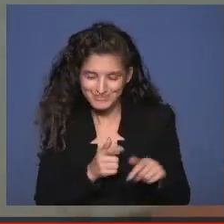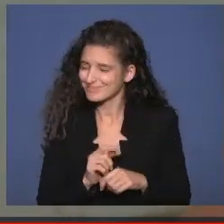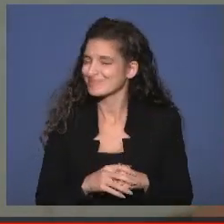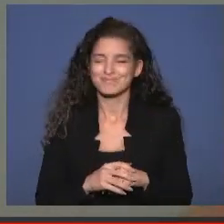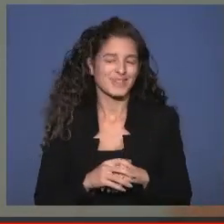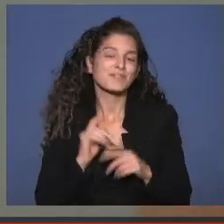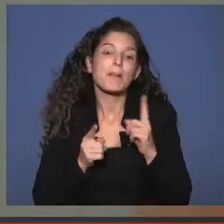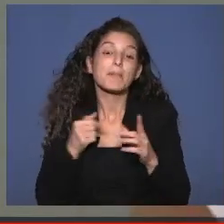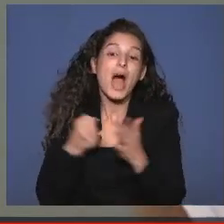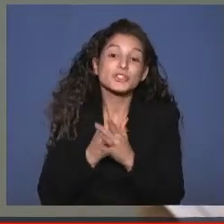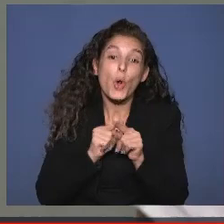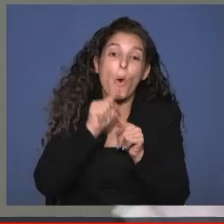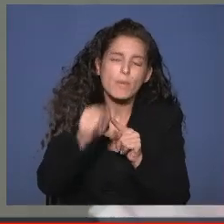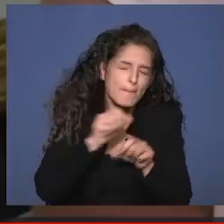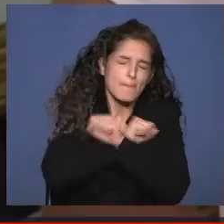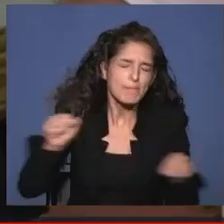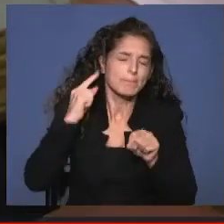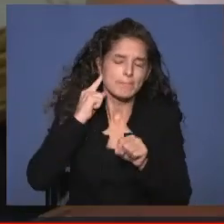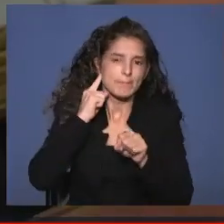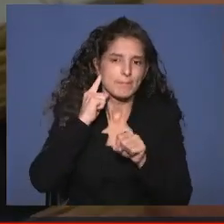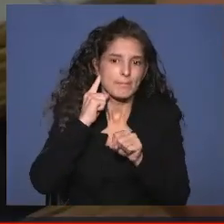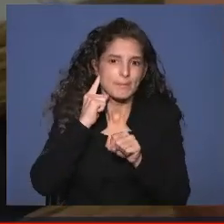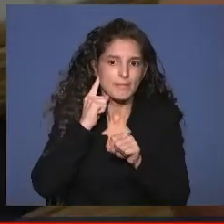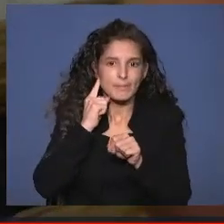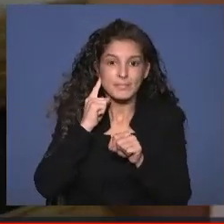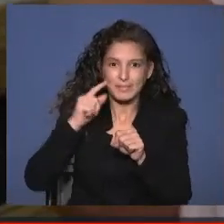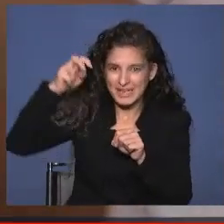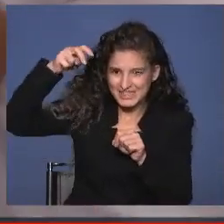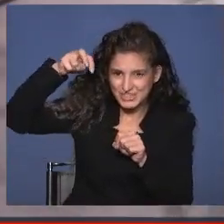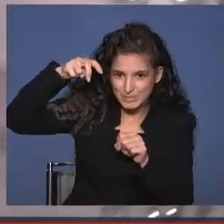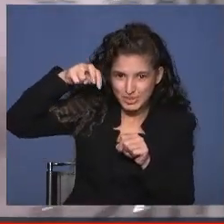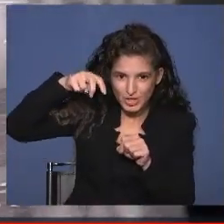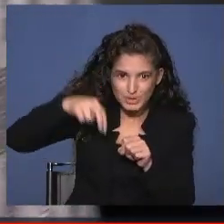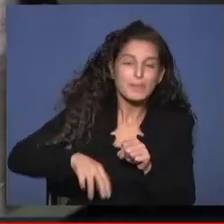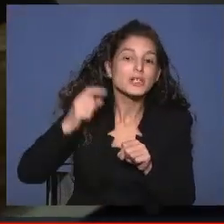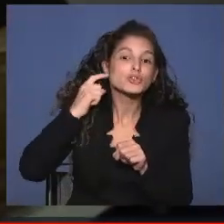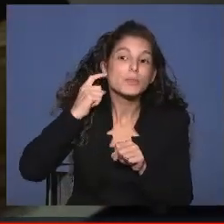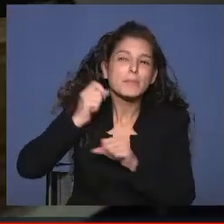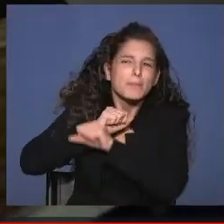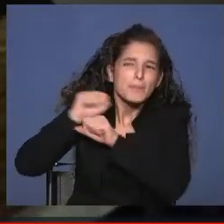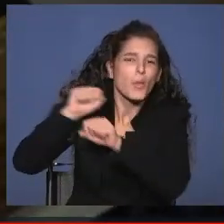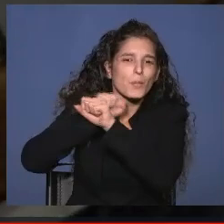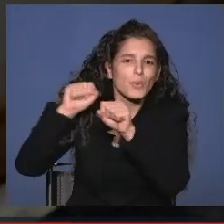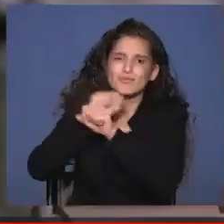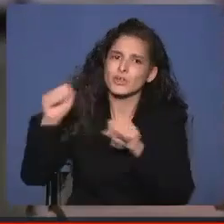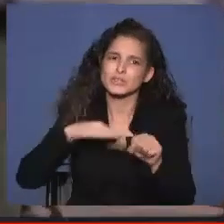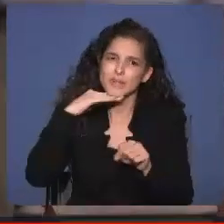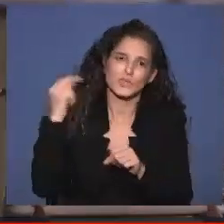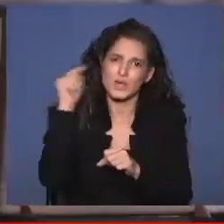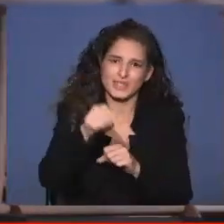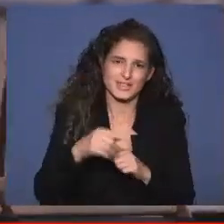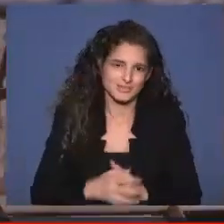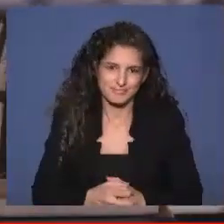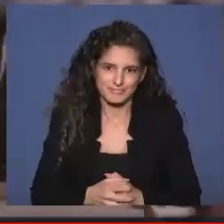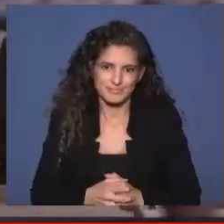אנחנו, עד שאנחנו מגיעים, כבר הבום כבר היה. הוא נכון בירידה של המדרגות שם, אז כאילו ממש אנחנו שומעים את הבום ולא הספקנו להגיע.